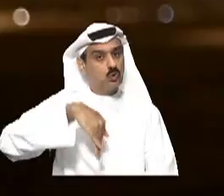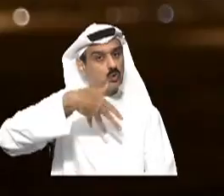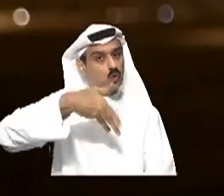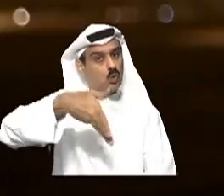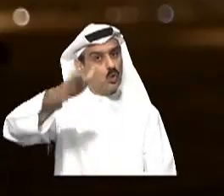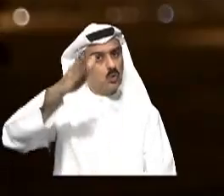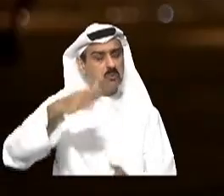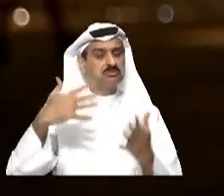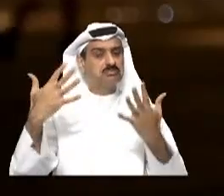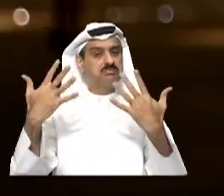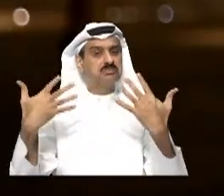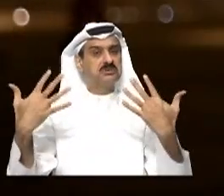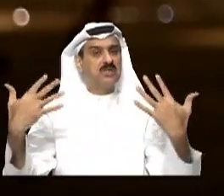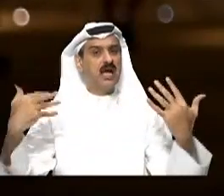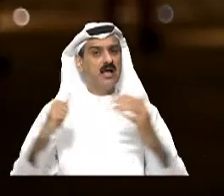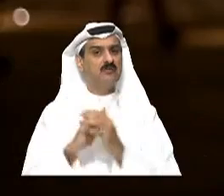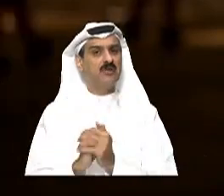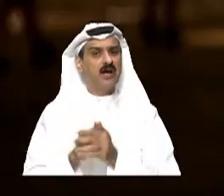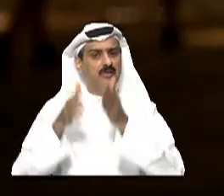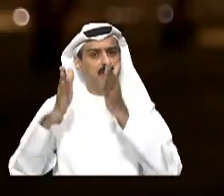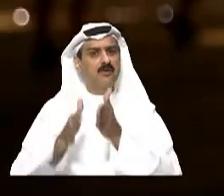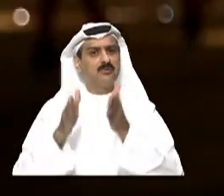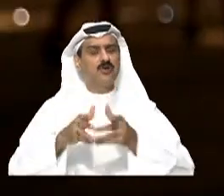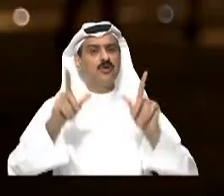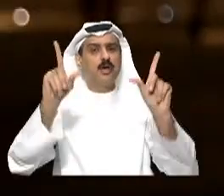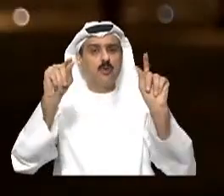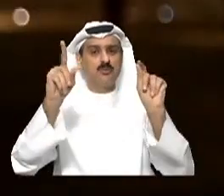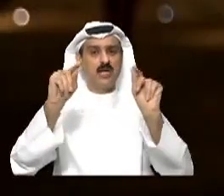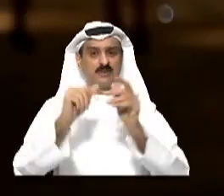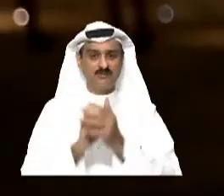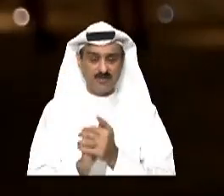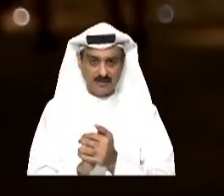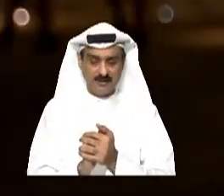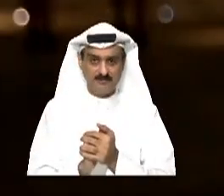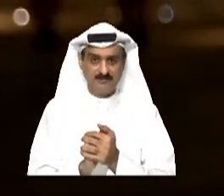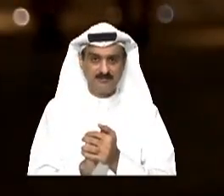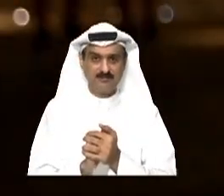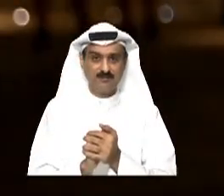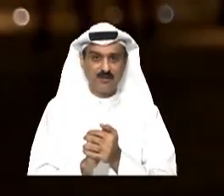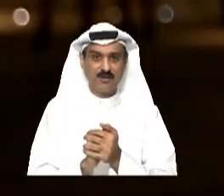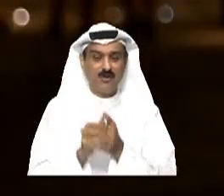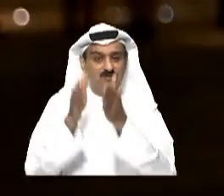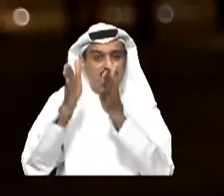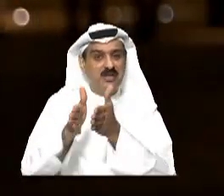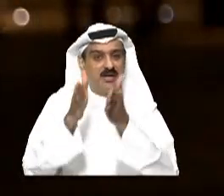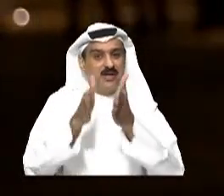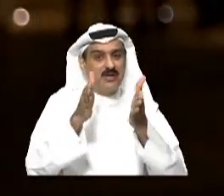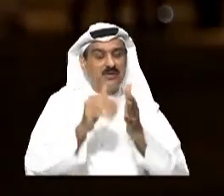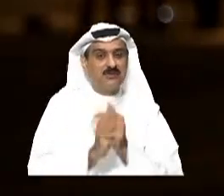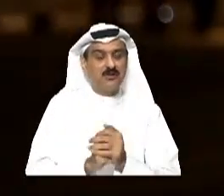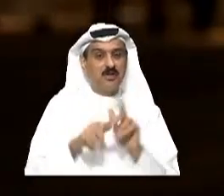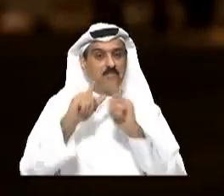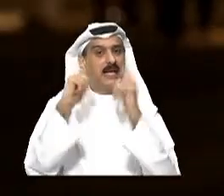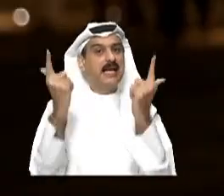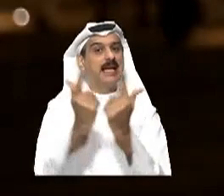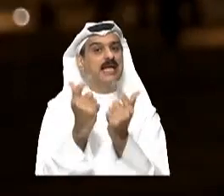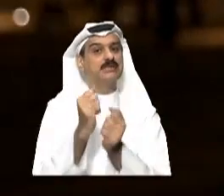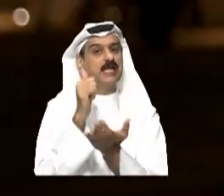أيضا سلسة وسهلة جدا من خلال التنظيم الكبير للقائمين على واللجنة